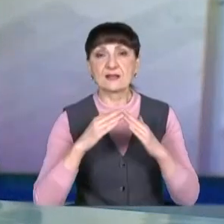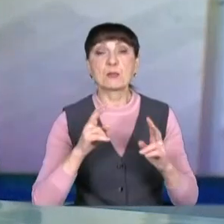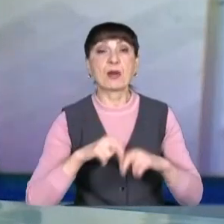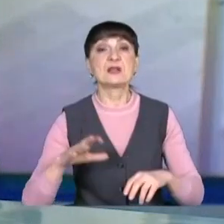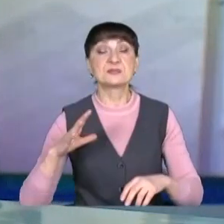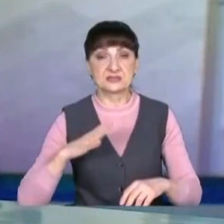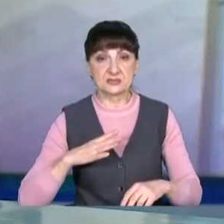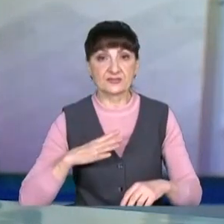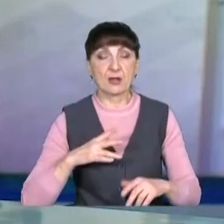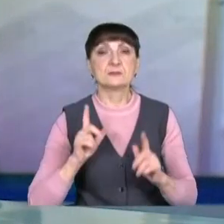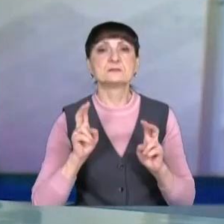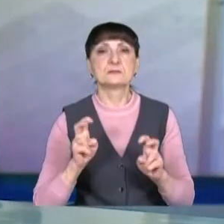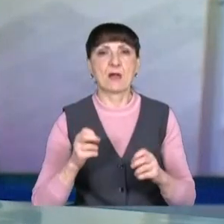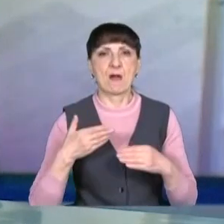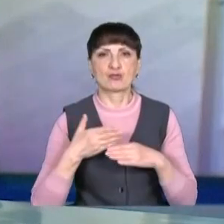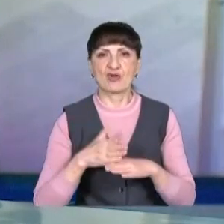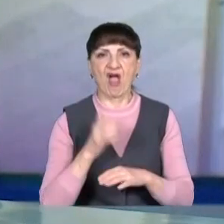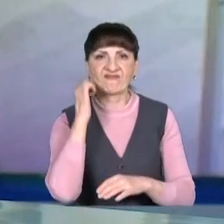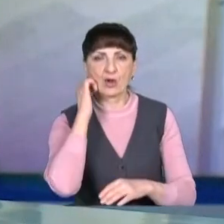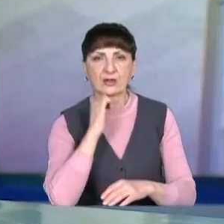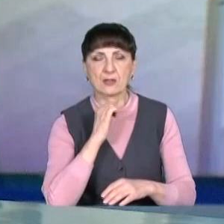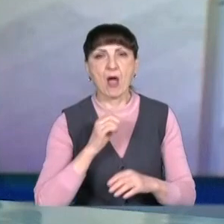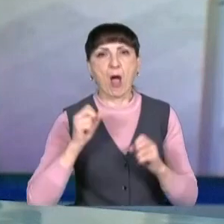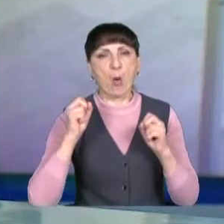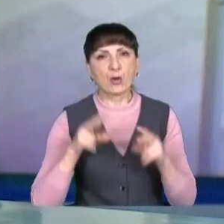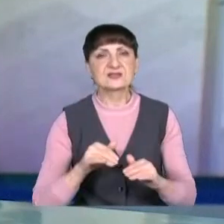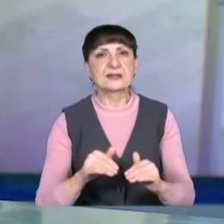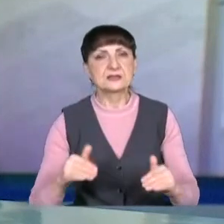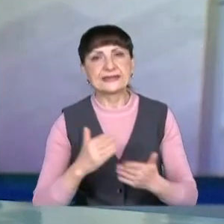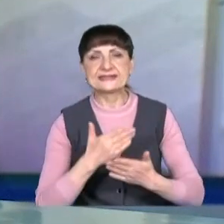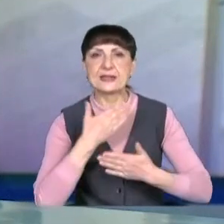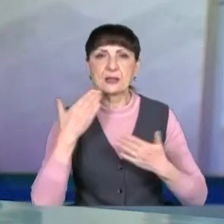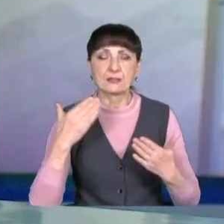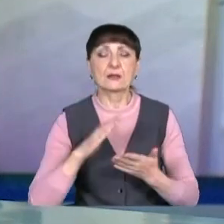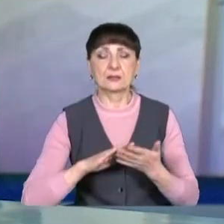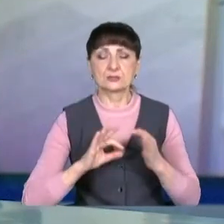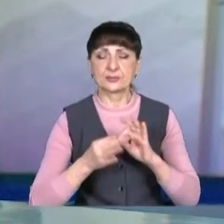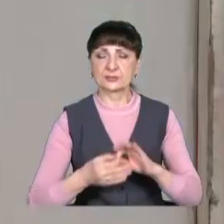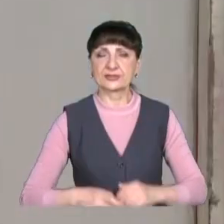проинспектировали и признали аварийным. Есть ли угроза для учащихся, узнавала Айдана Нураш.